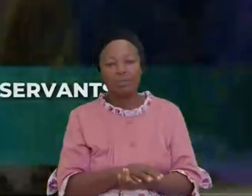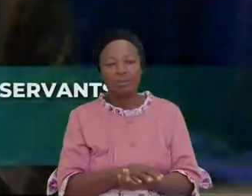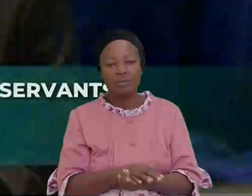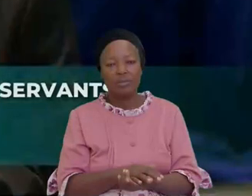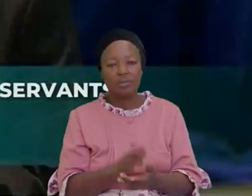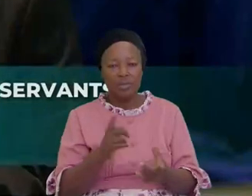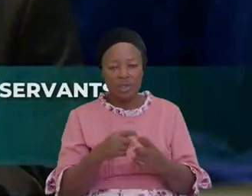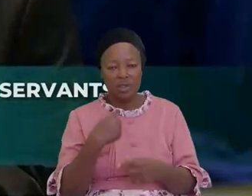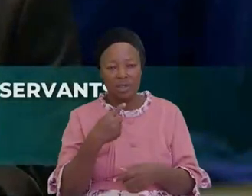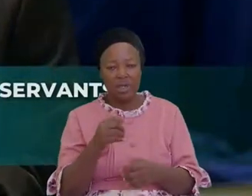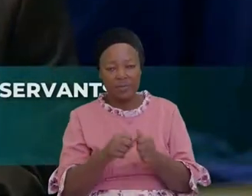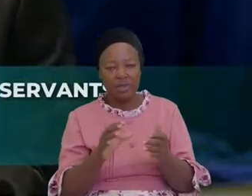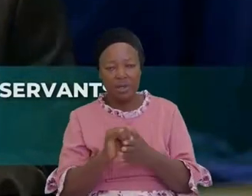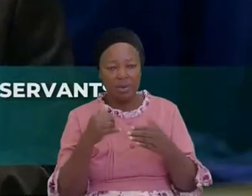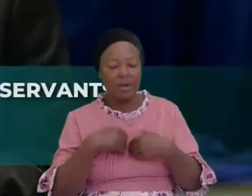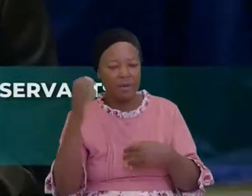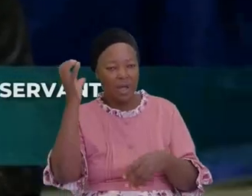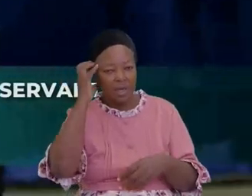Il dit tout ce que nous avons entendu,